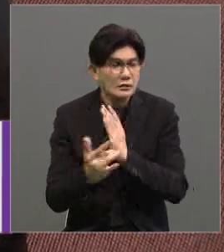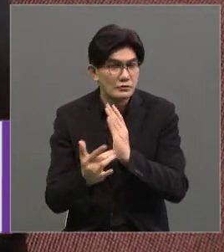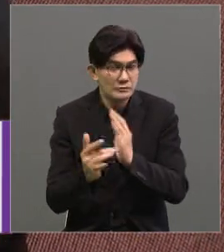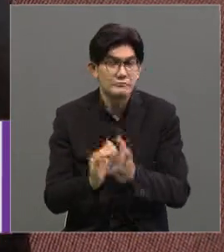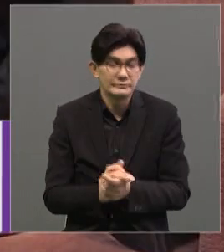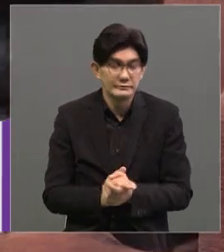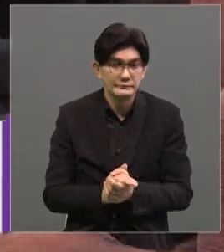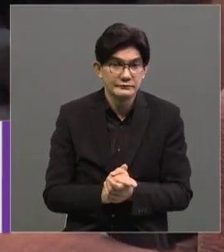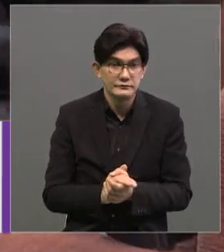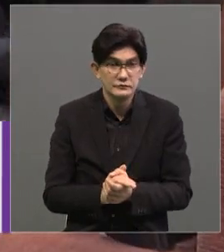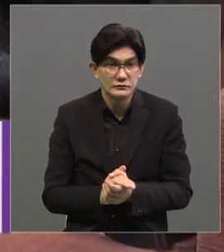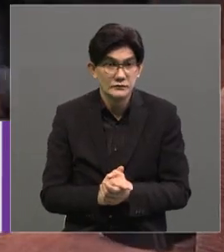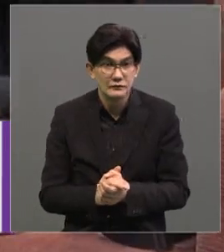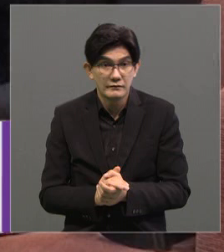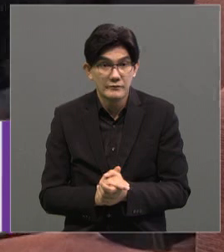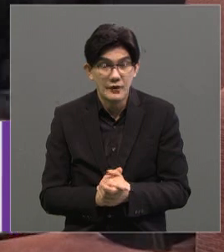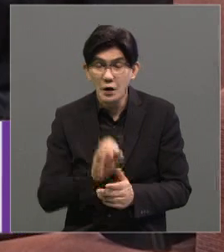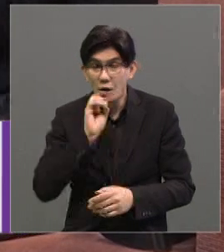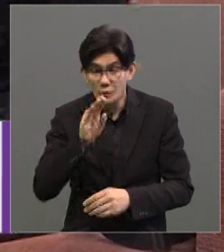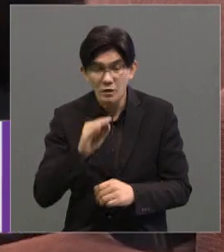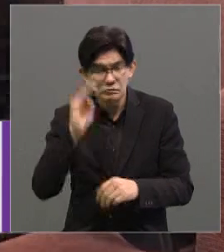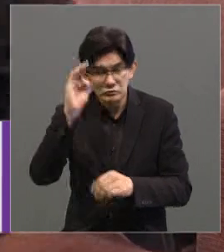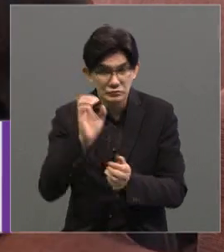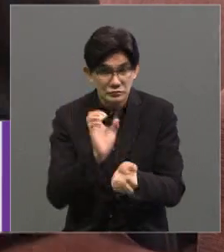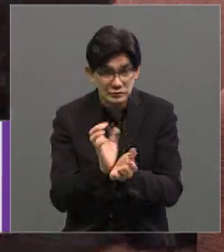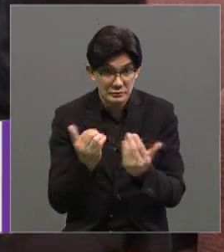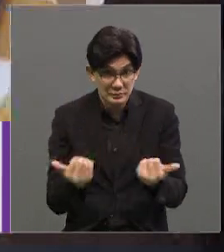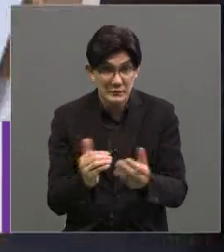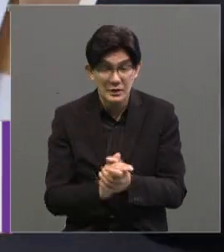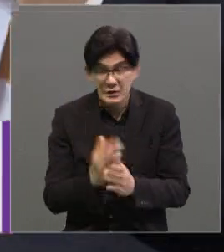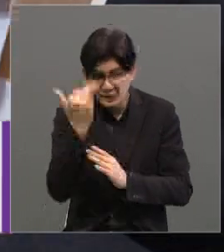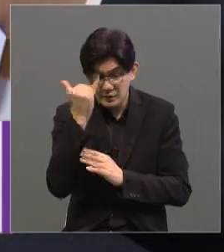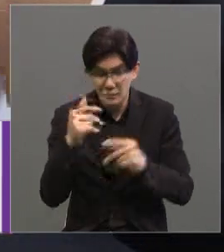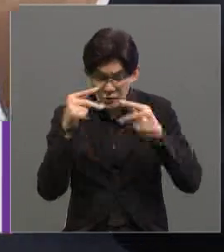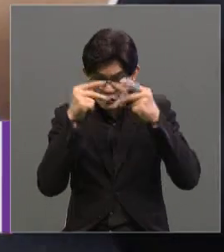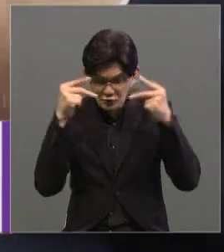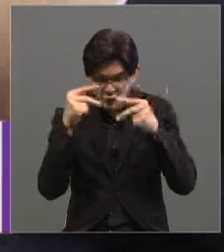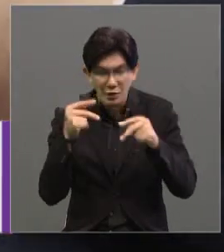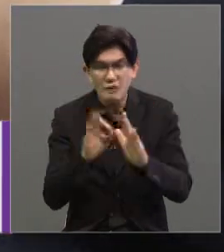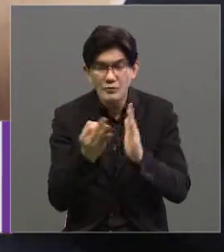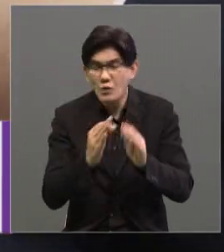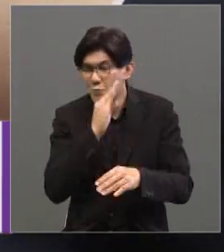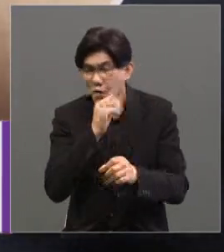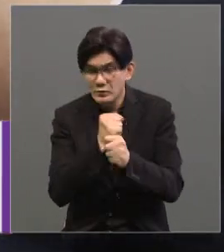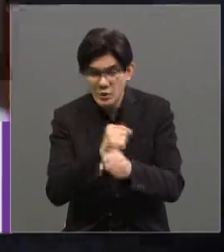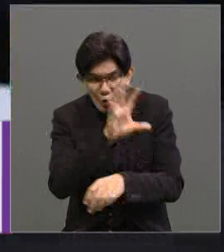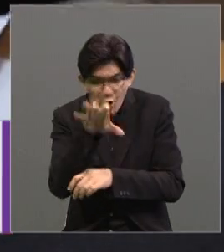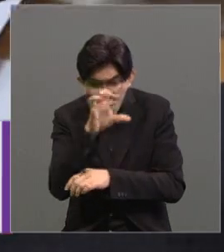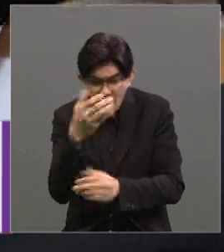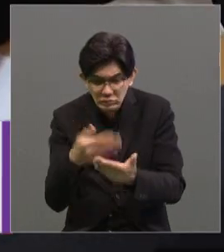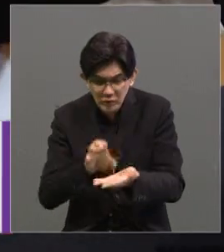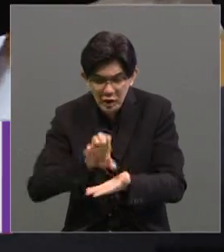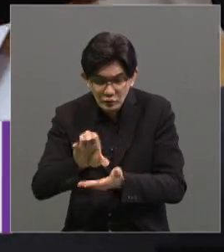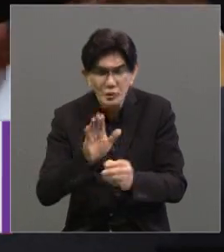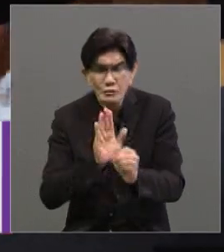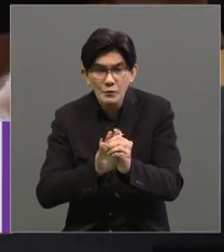เทคโนโลยีหรือว่าส.อ.ท 1ไปแจ้งความดำเนินคดีเนื่องจากถูกมิจฉาชีพเนี่ยปลอมFacebookไปหลอกให้มาลง